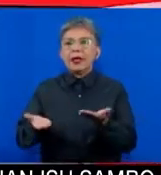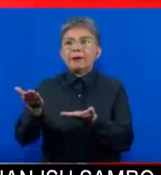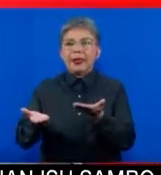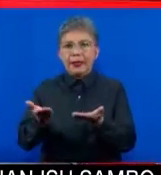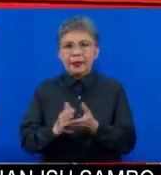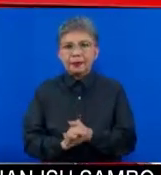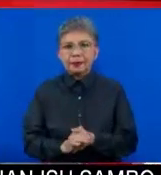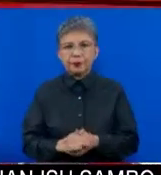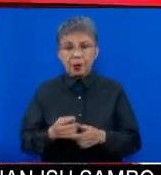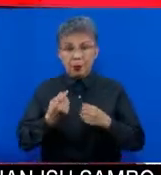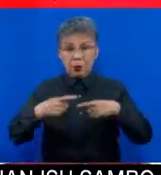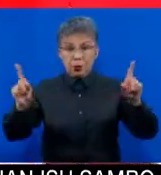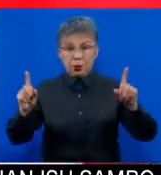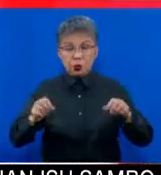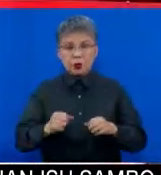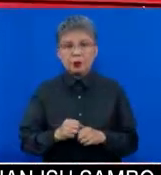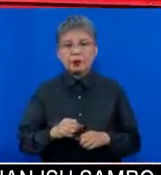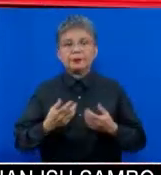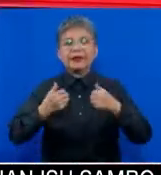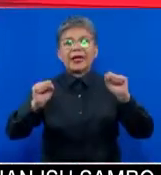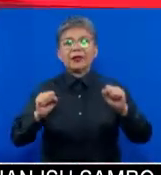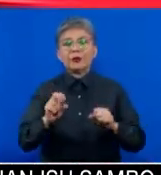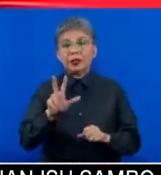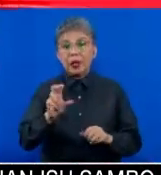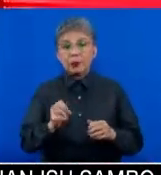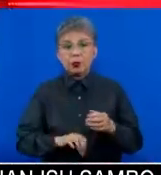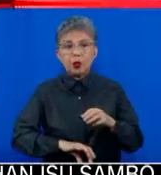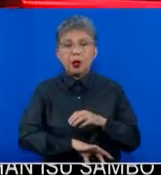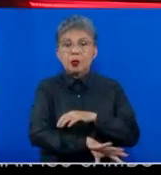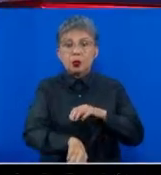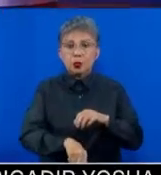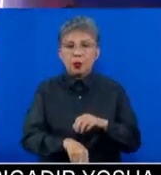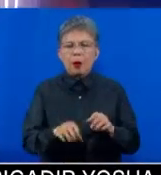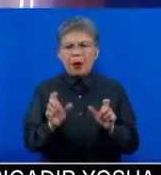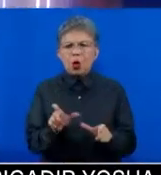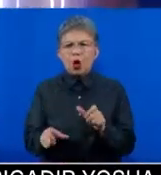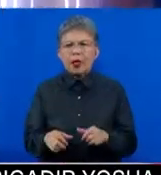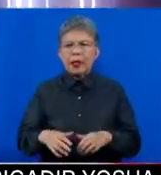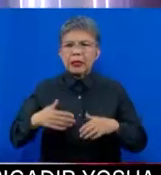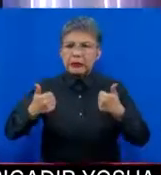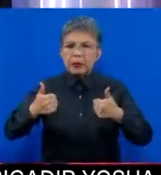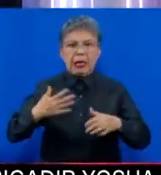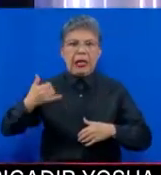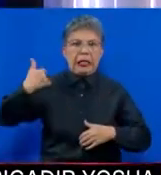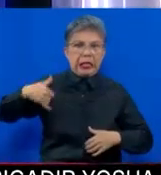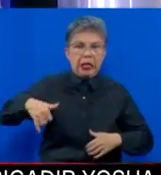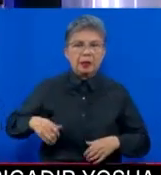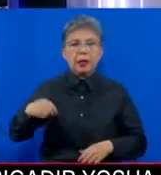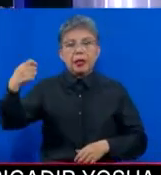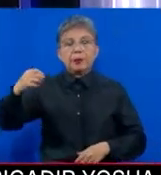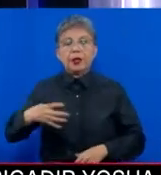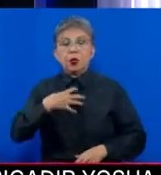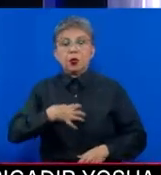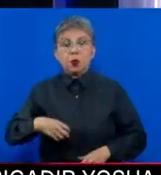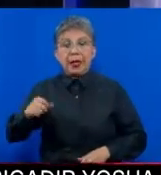Keputusan pemberian bebas bersyarat bagi 23 koruptor membawa pro dan kontra di tengah masyarakat. Meski demikian, Kementerian Hukum dan HAM sebagai